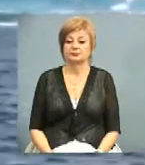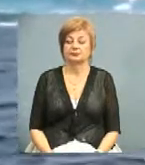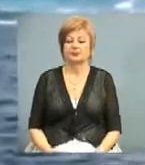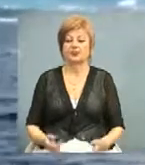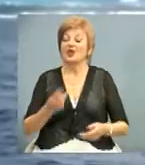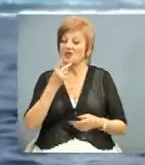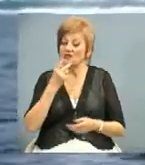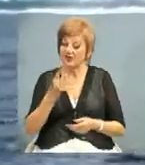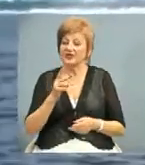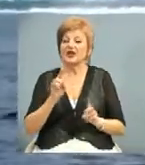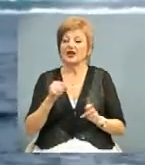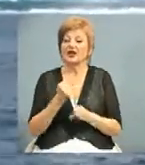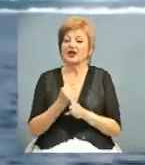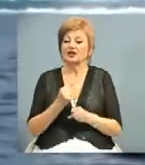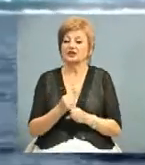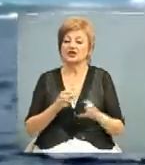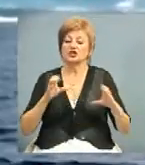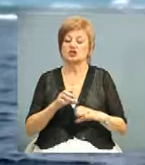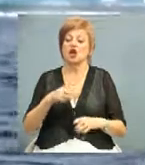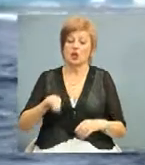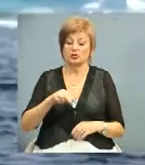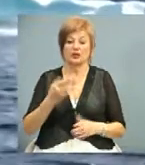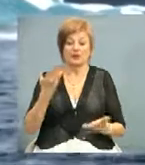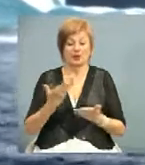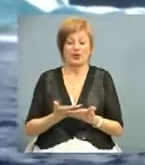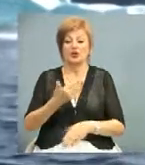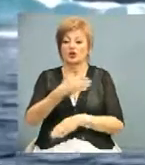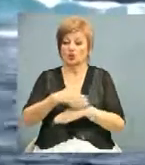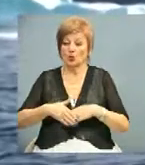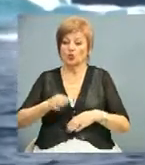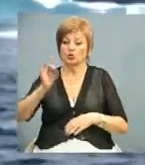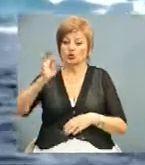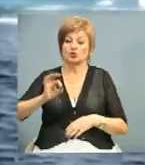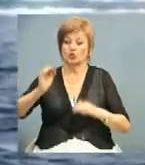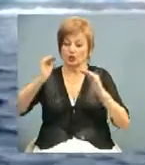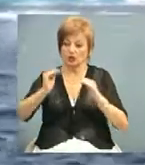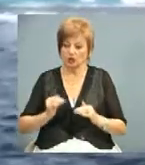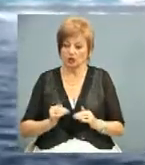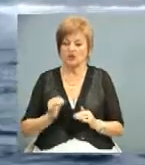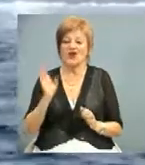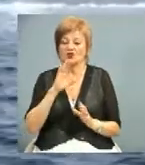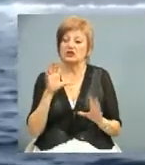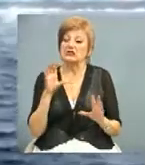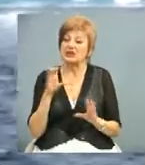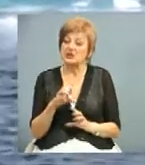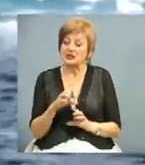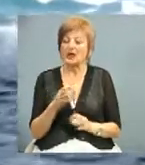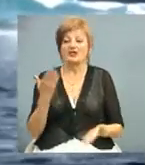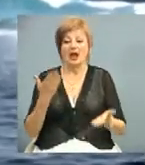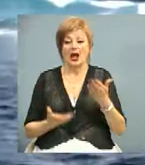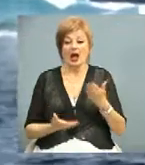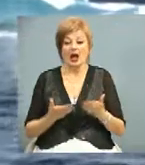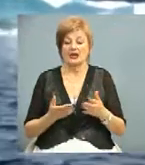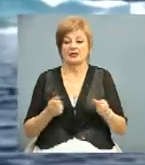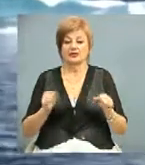Чи бачили ви, як утворюється лід? Коли на вулиці температура сягає нижче нульової позначки, то вода замерзає. А якщо до